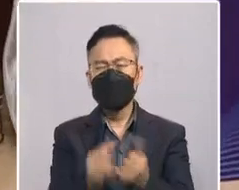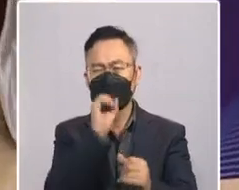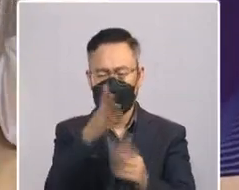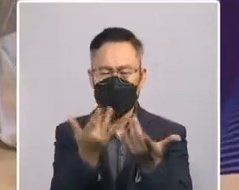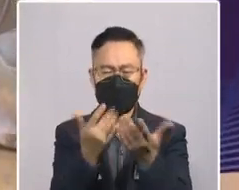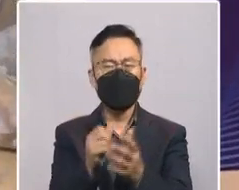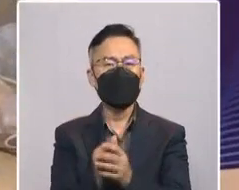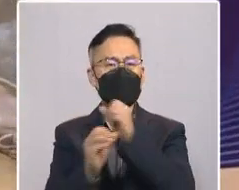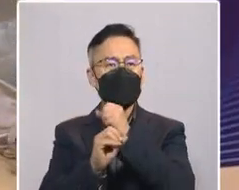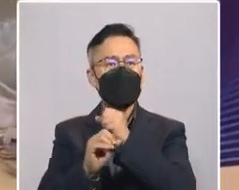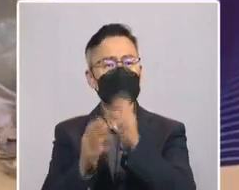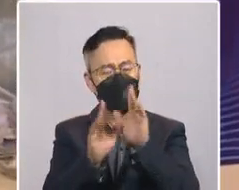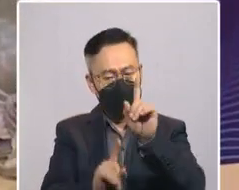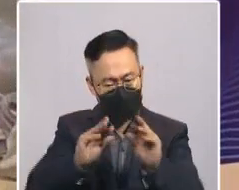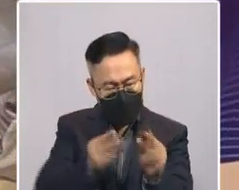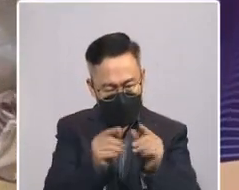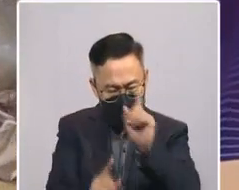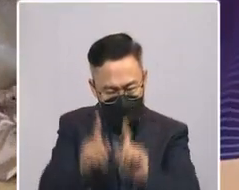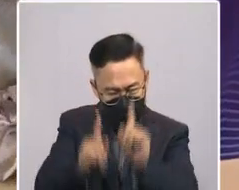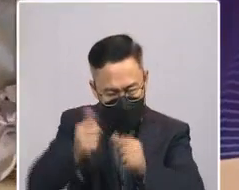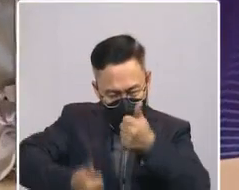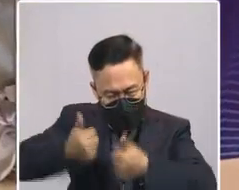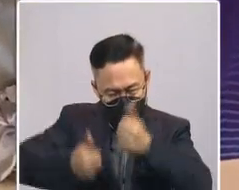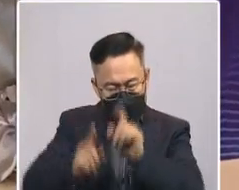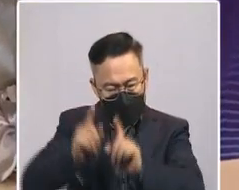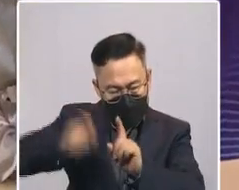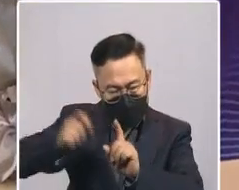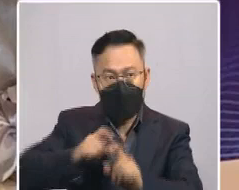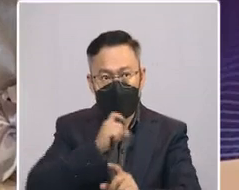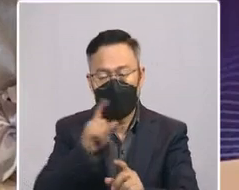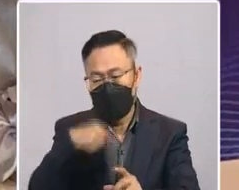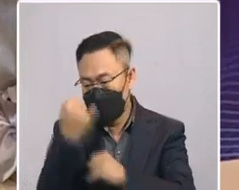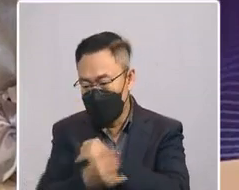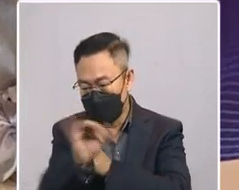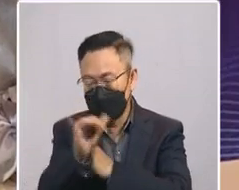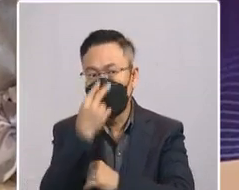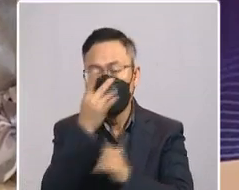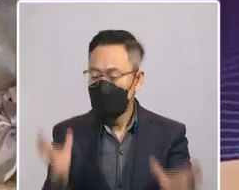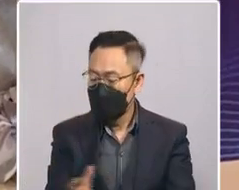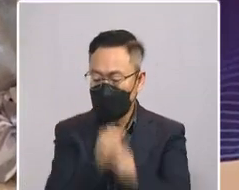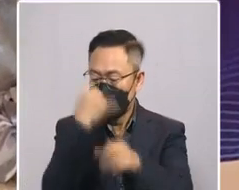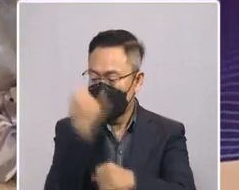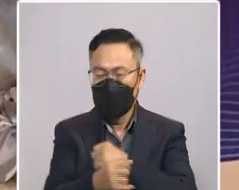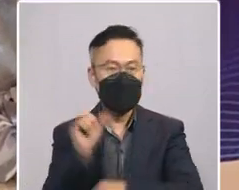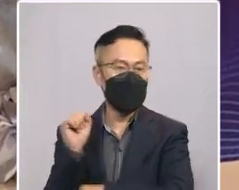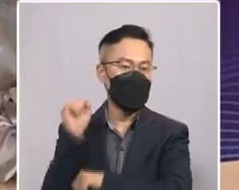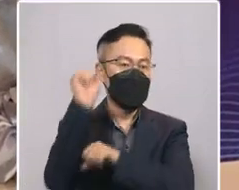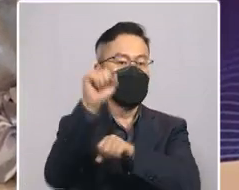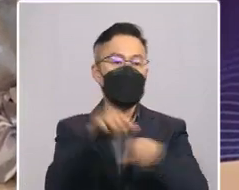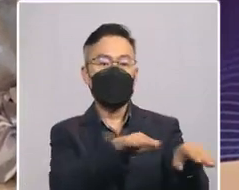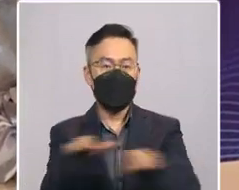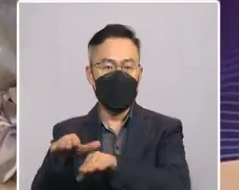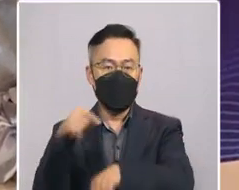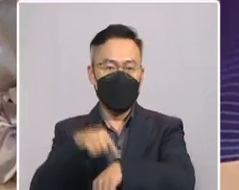รอลุ้นนะคะเพราะว่ายังมีบางคลื่นที่ยังสู้ราคาประมูลกันอยู่ค่ะก็ต้องรอลุ้นนะคะว่าจะมีการประกาศผลอย่างเป็นทางการในรอ